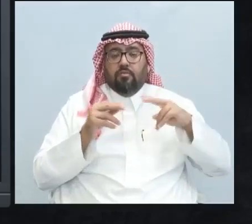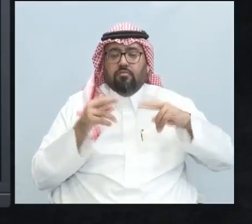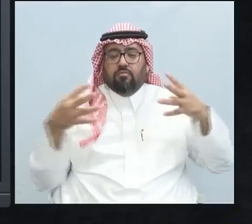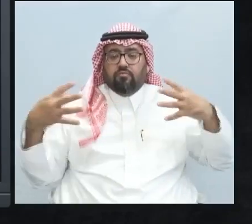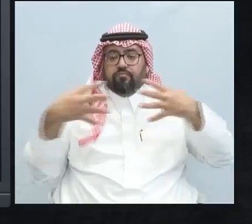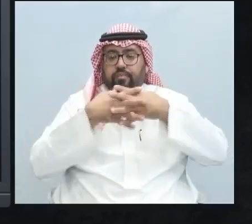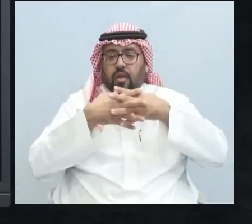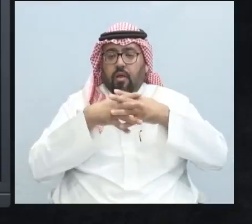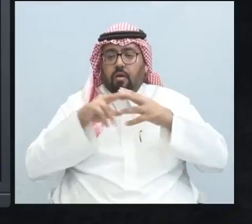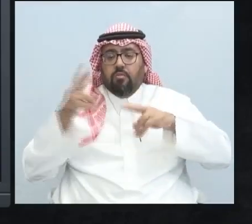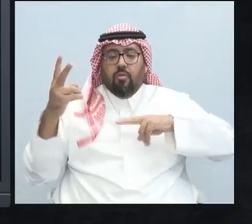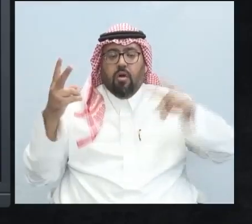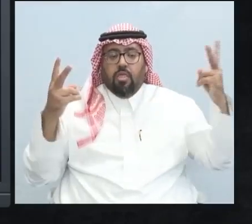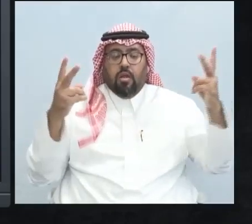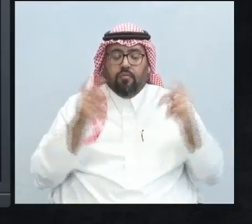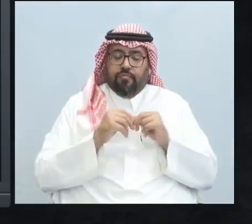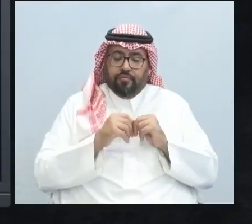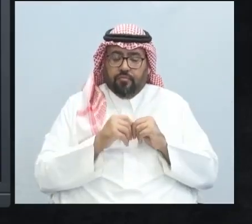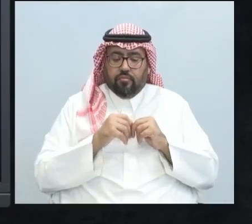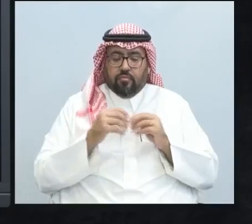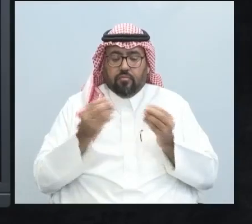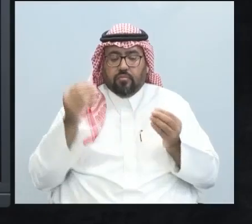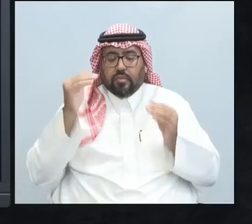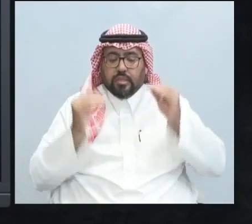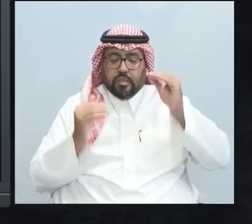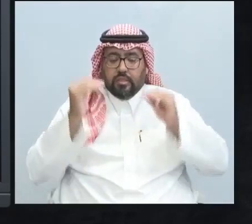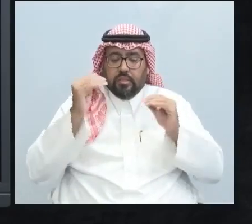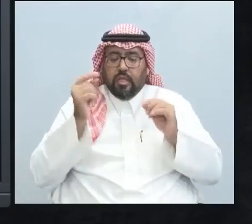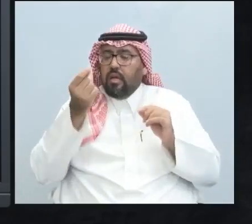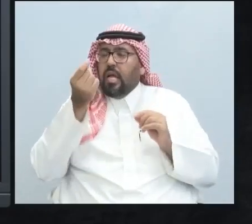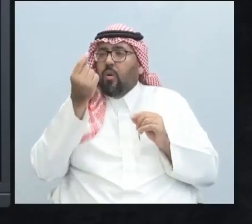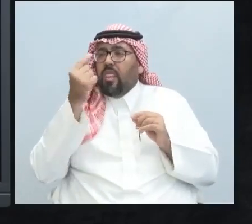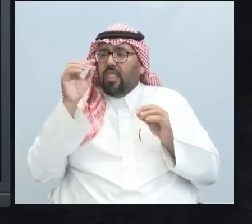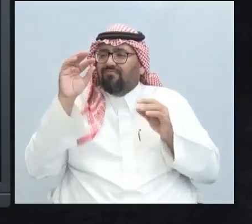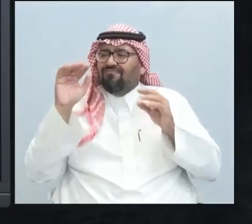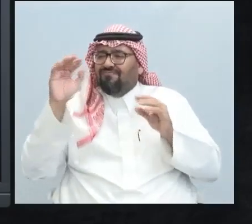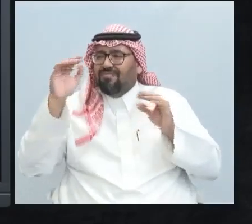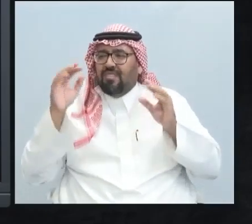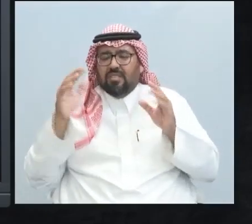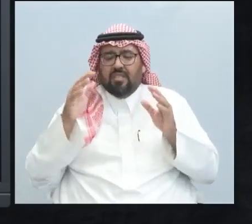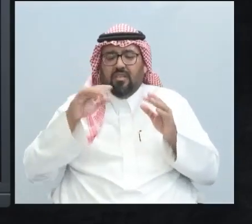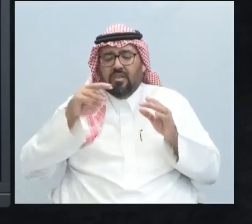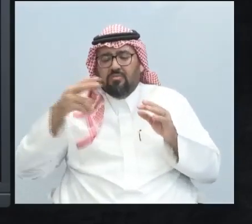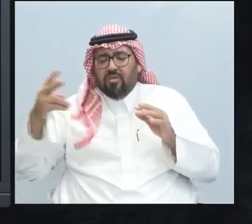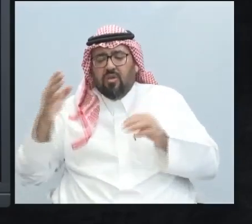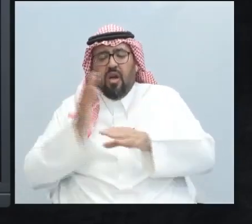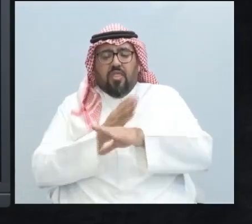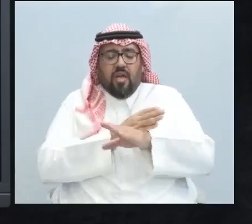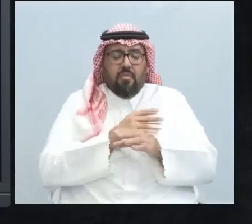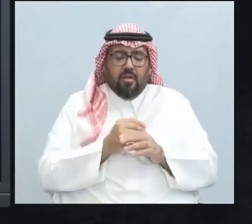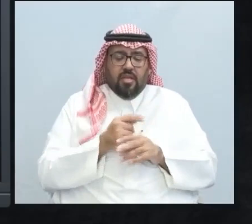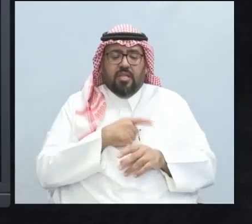ذكرنا في الامراض الوراثيه انه زياده كروموسوم نقص كروموسوم خلل في احد الكروموسومات ينتج عنه مجموعه من الامراض